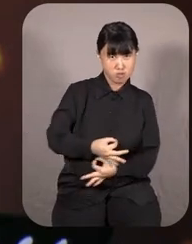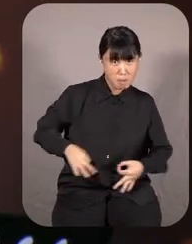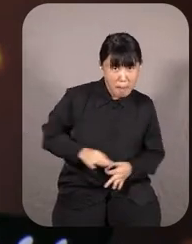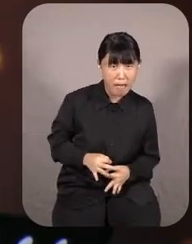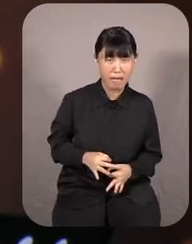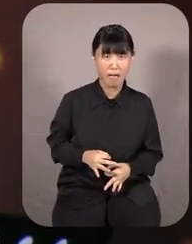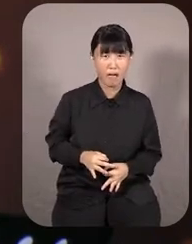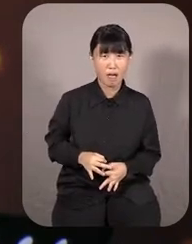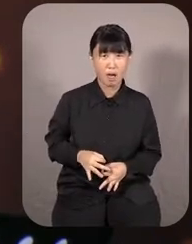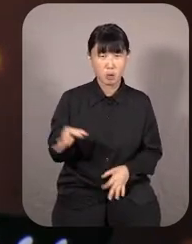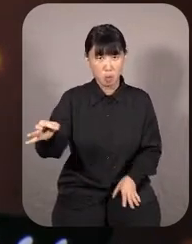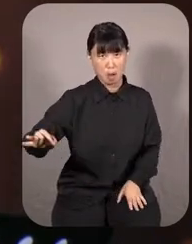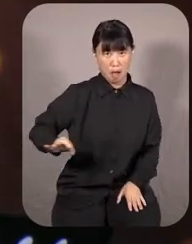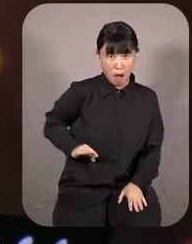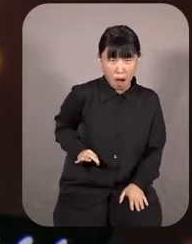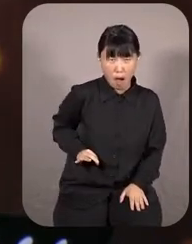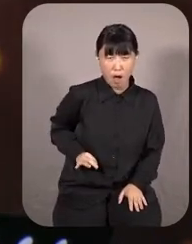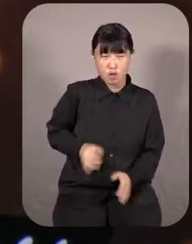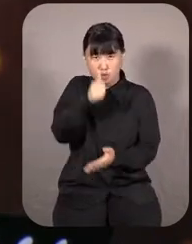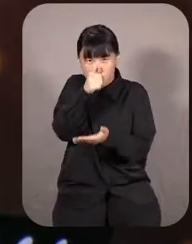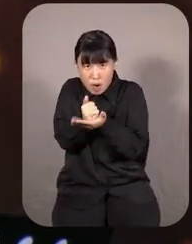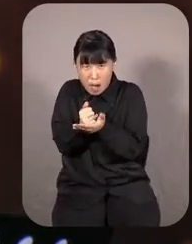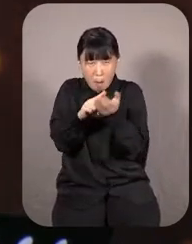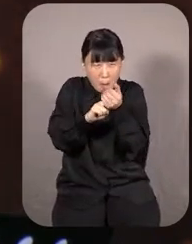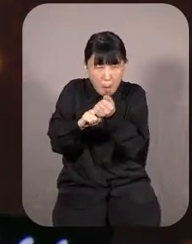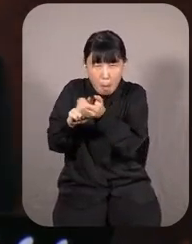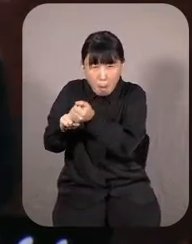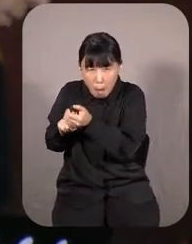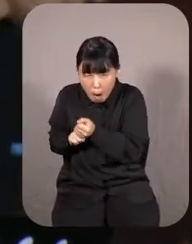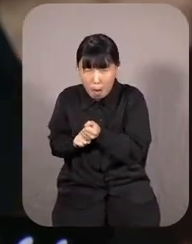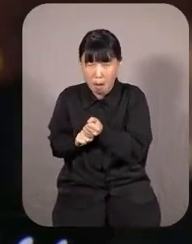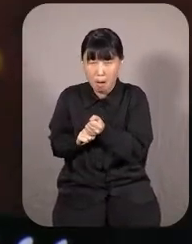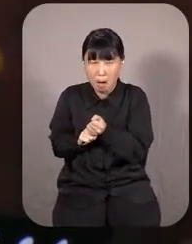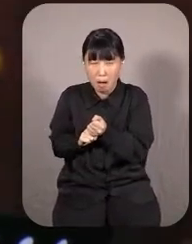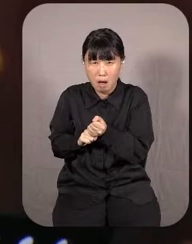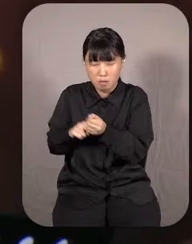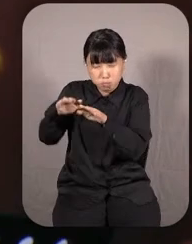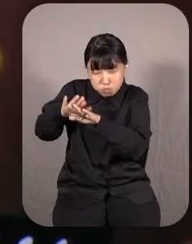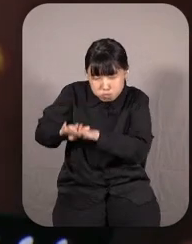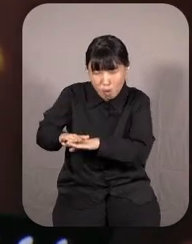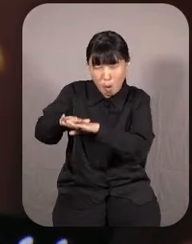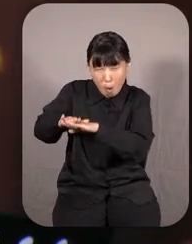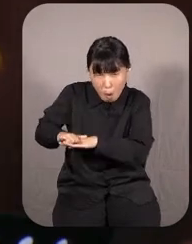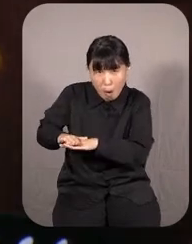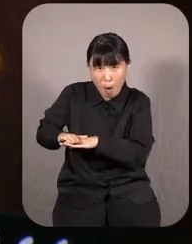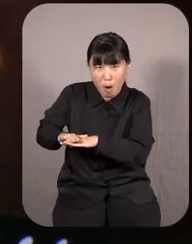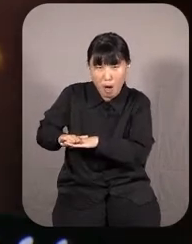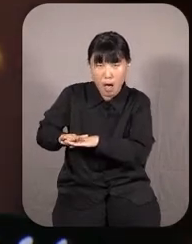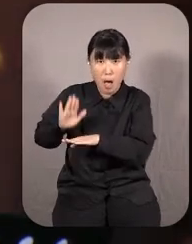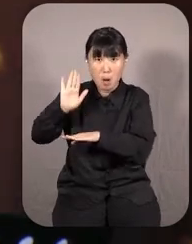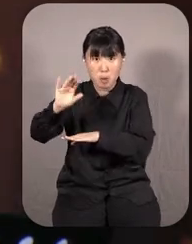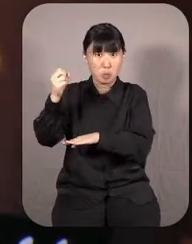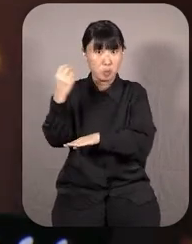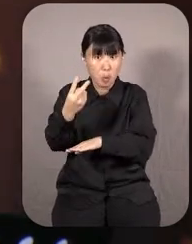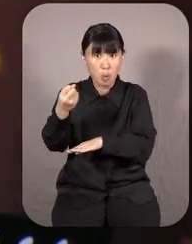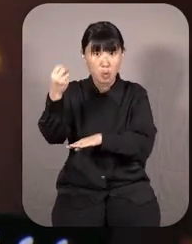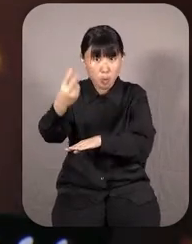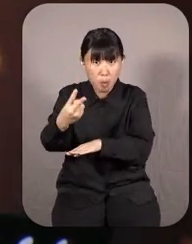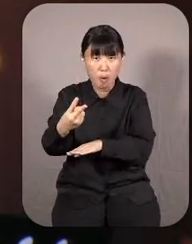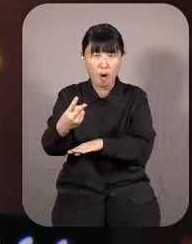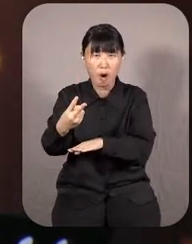비리, 범죄를 덮고 왜곡하고 가리면서 새로운 부패 범죄를